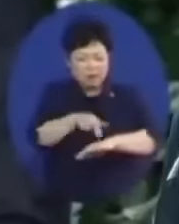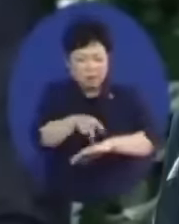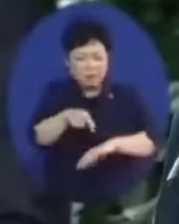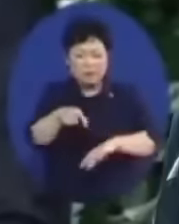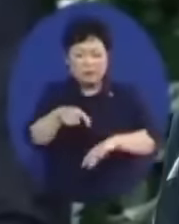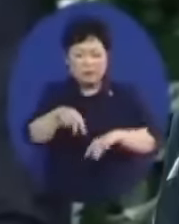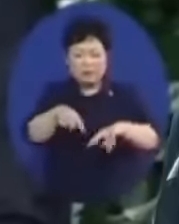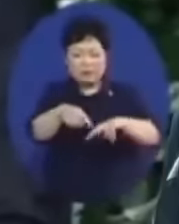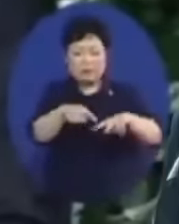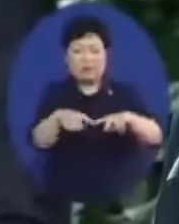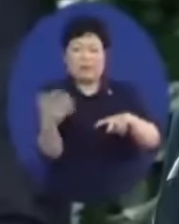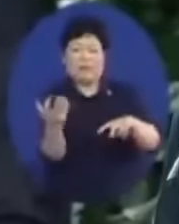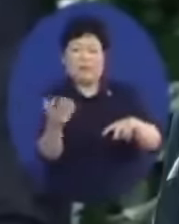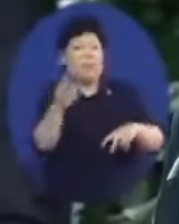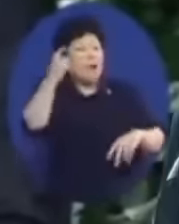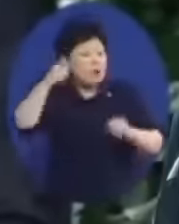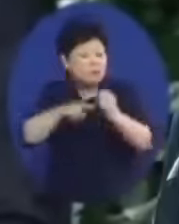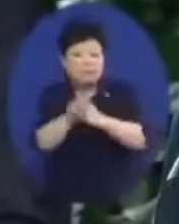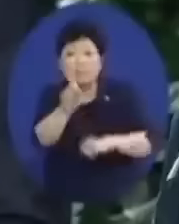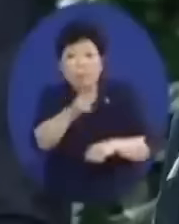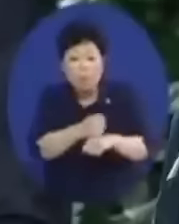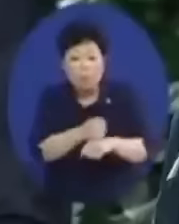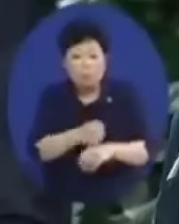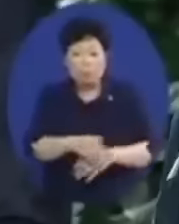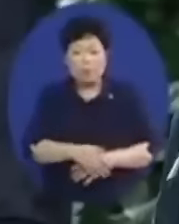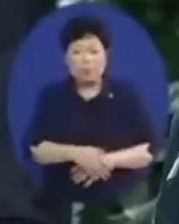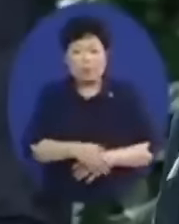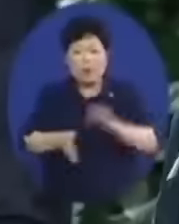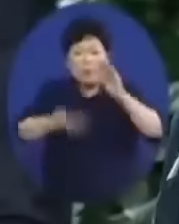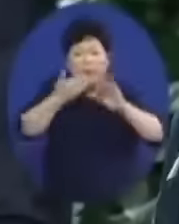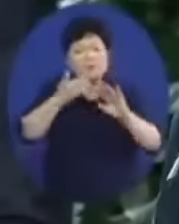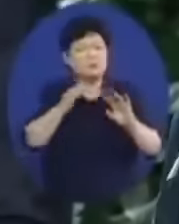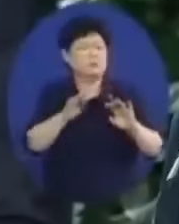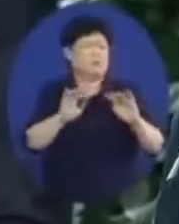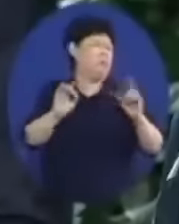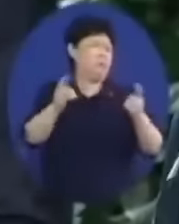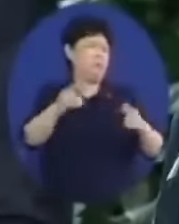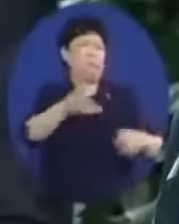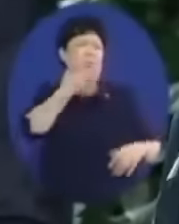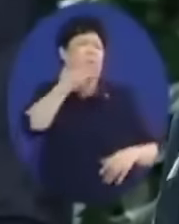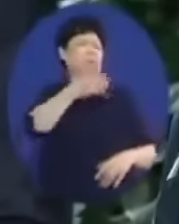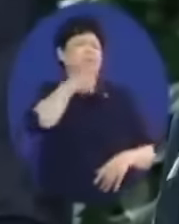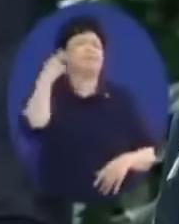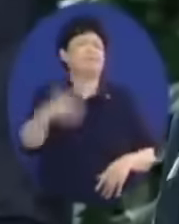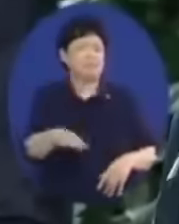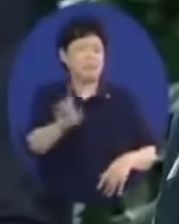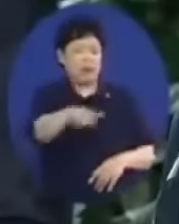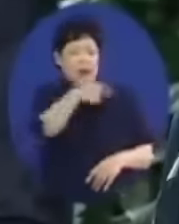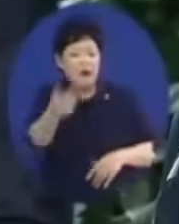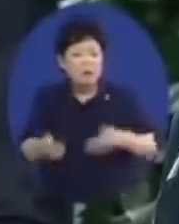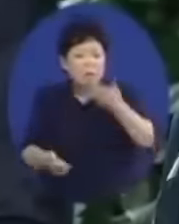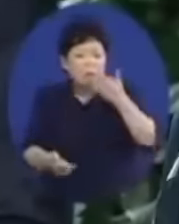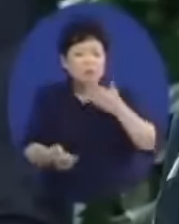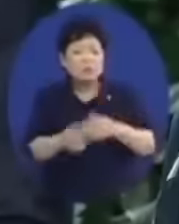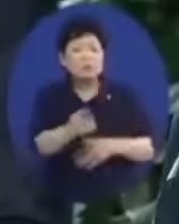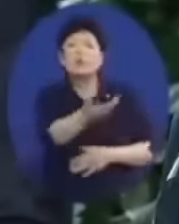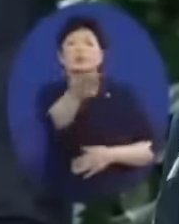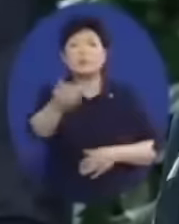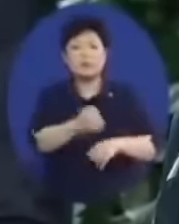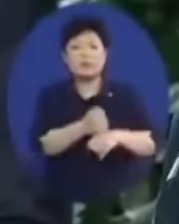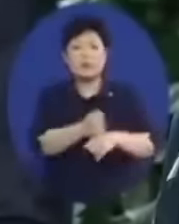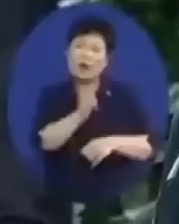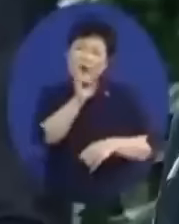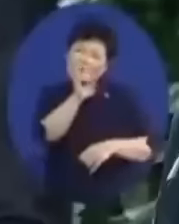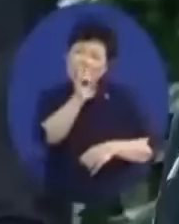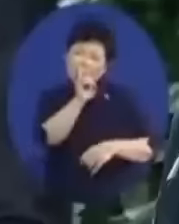아파요. 왜 그러냐? 안 먹어요. 제가 하루 먹는 것은 여러분 한 끼